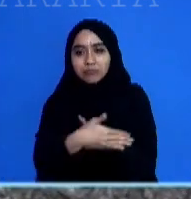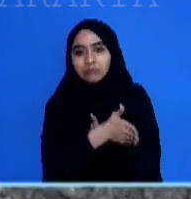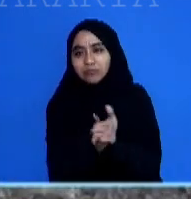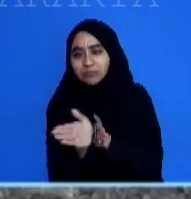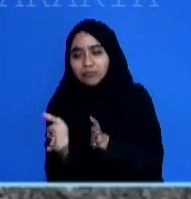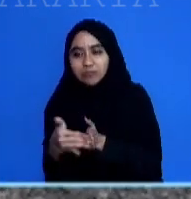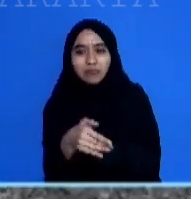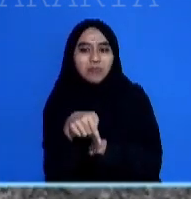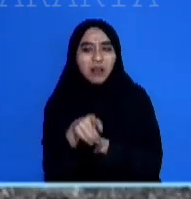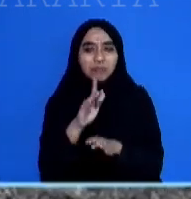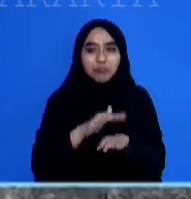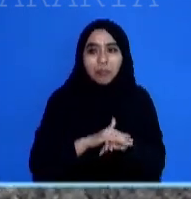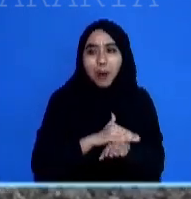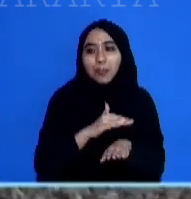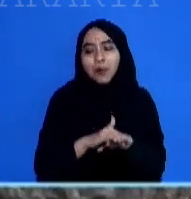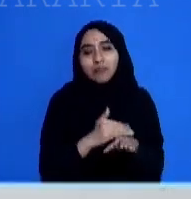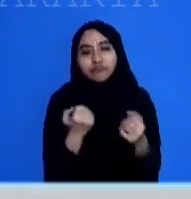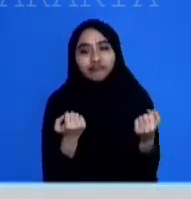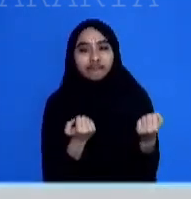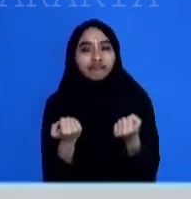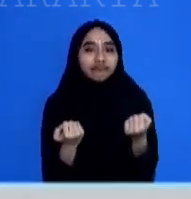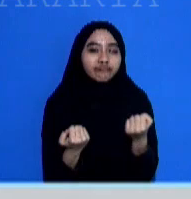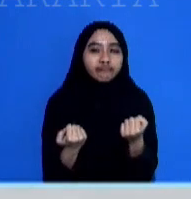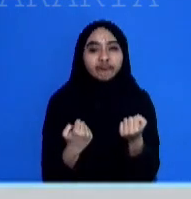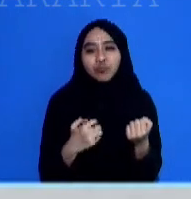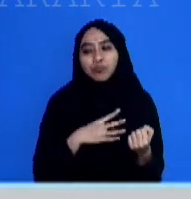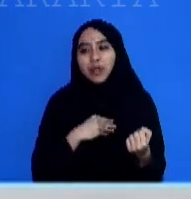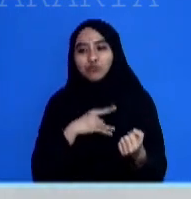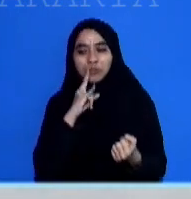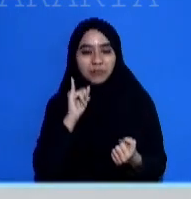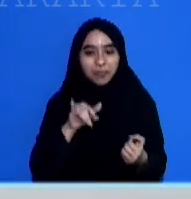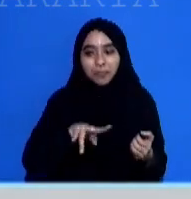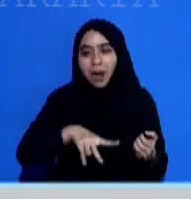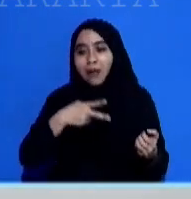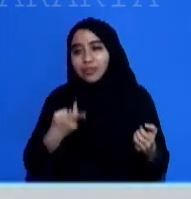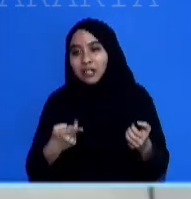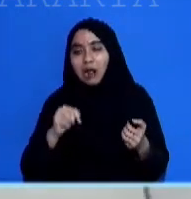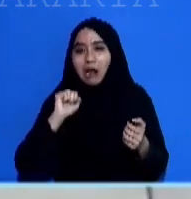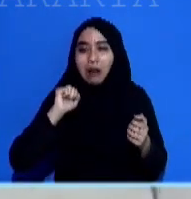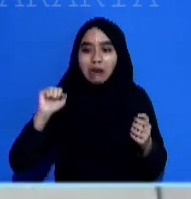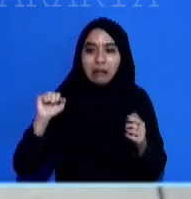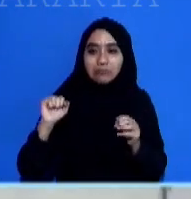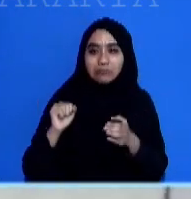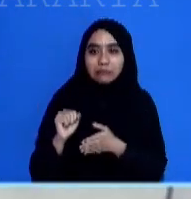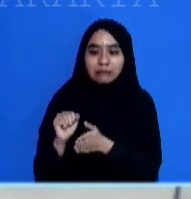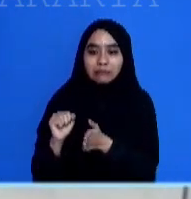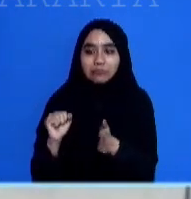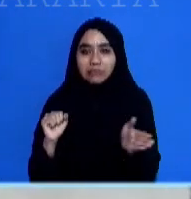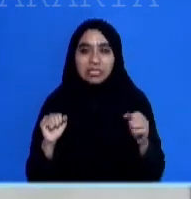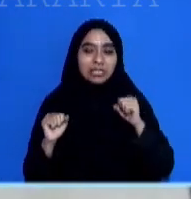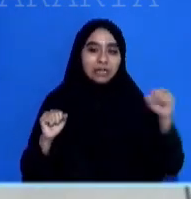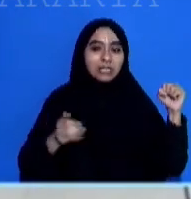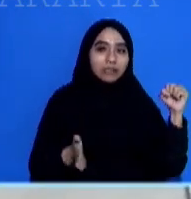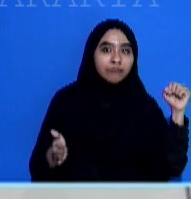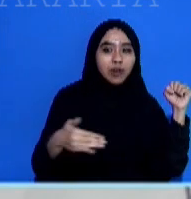mengurangi laju kendaraannya lokasi zigzag yang dimaksud yakni perpindahan dari lajur kanan ke kiri maupun sebaliknya menyesuaikan jalan yang sudah